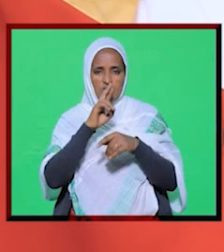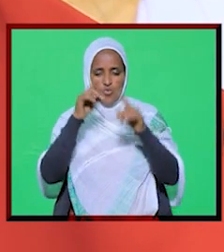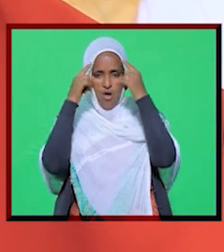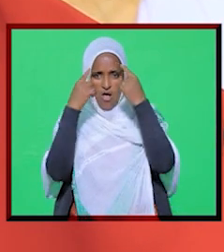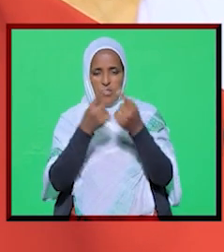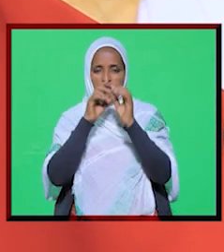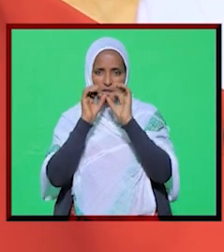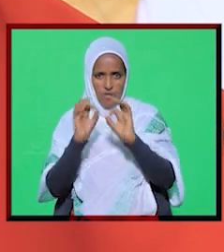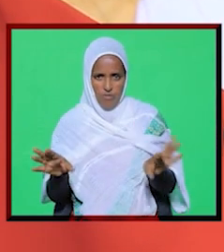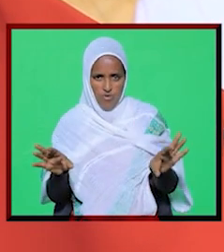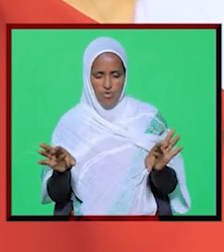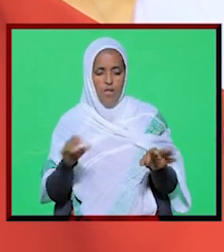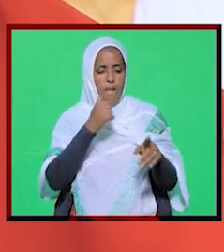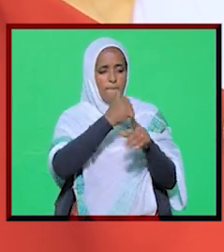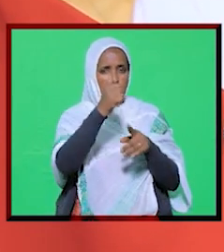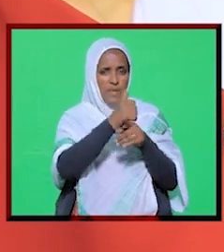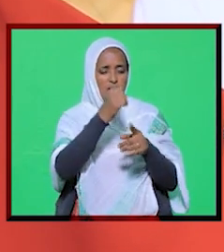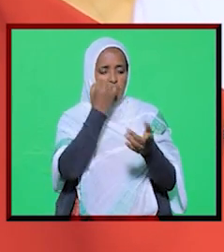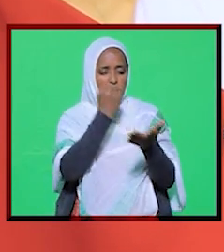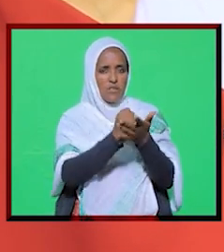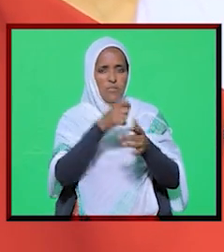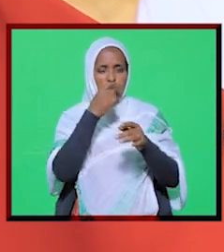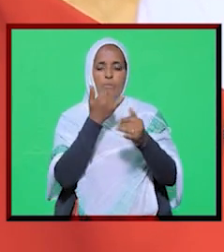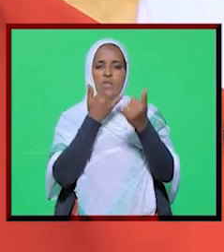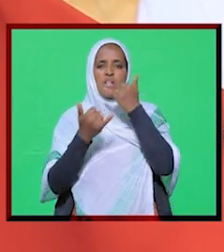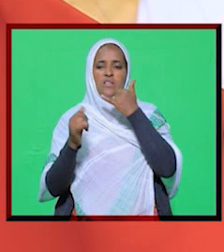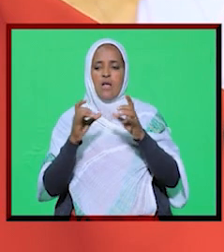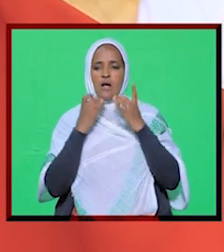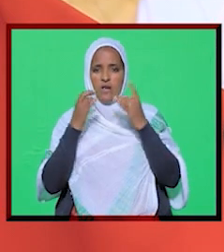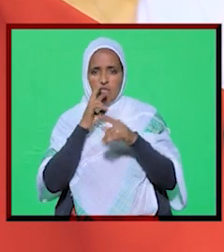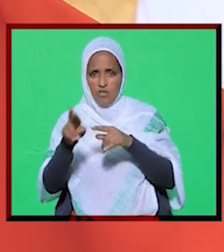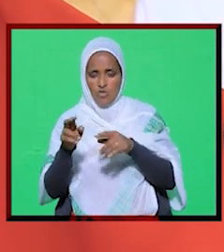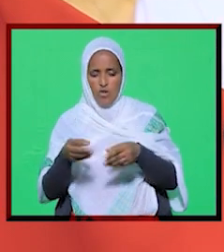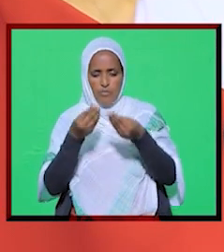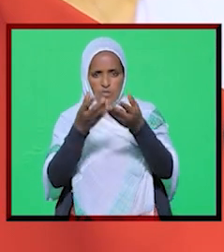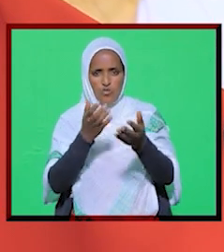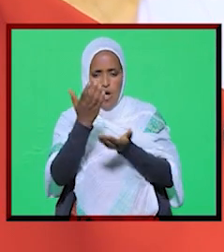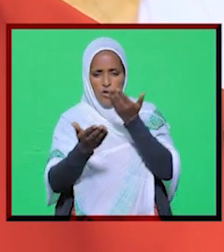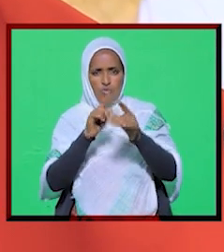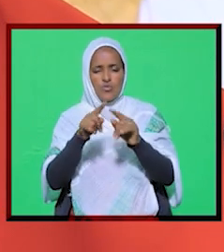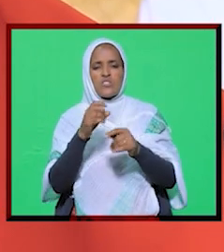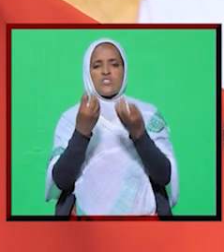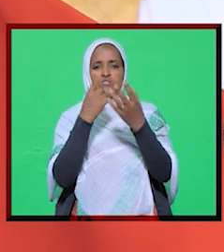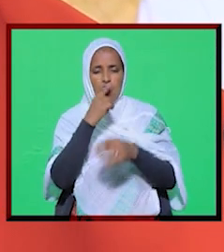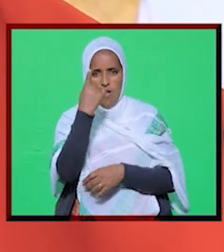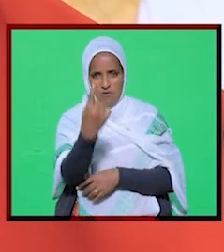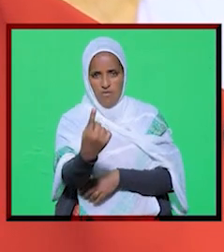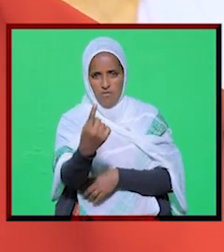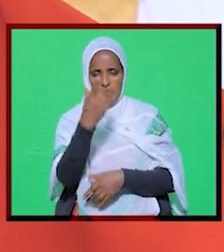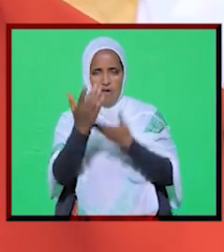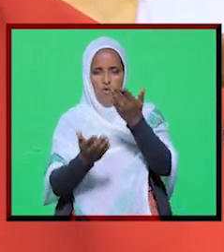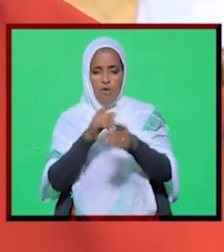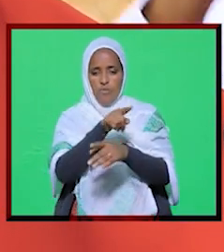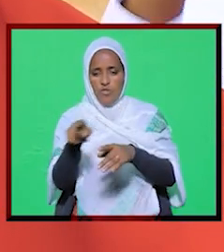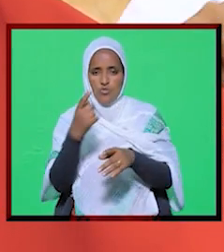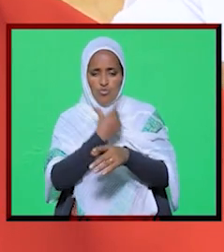ካህናት ናቸው፣ ኃጢአት የሌለባቸው። የብረት ማህተም የተባሉ በደለኛ ካህናት ናቸው። የሚሰጡት አገልግሎት ግን ስንት ነው?